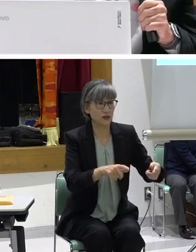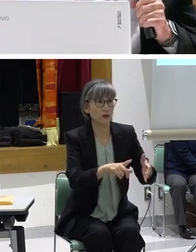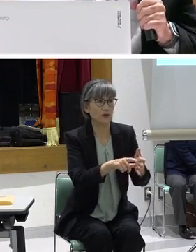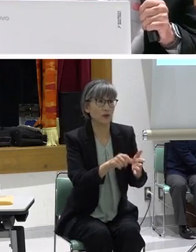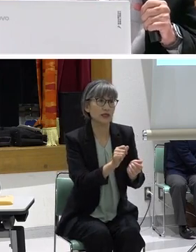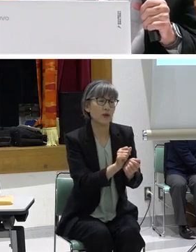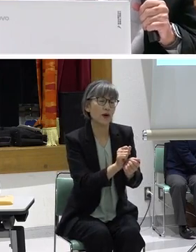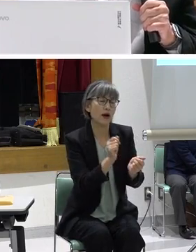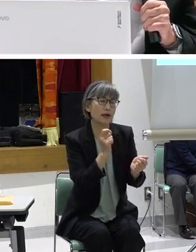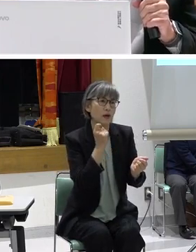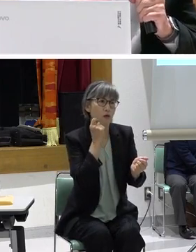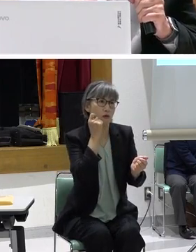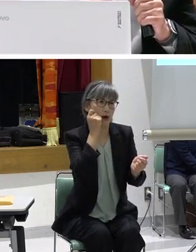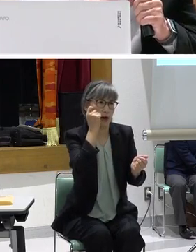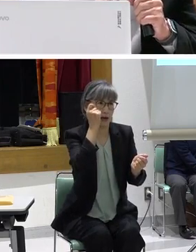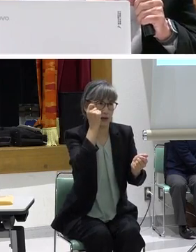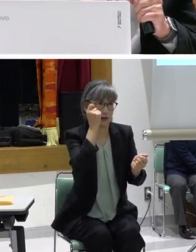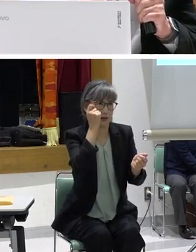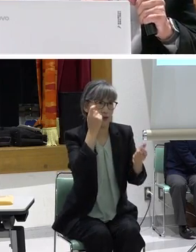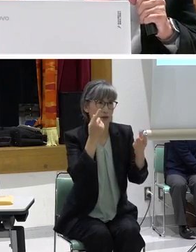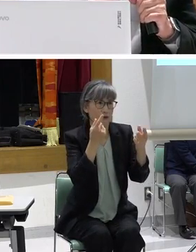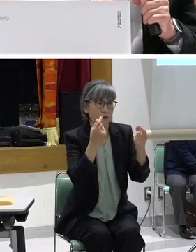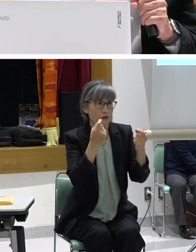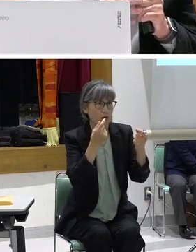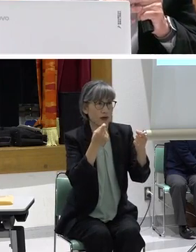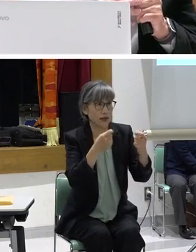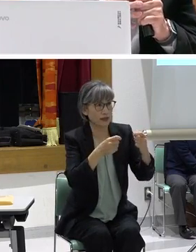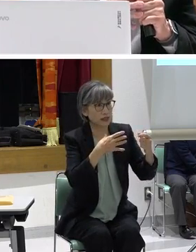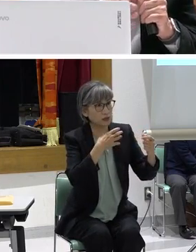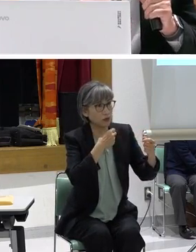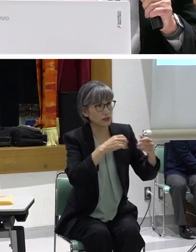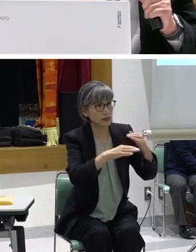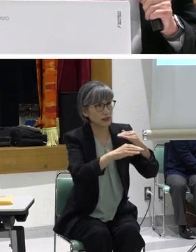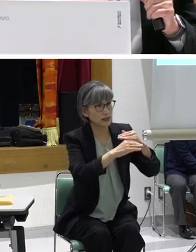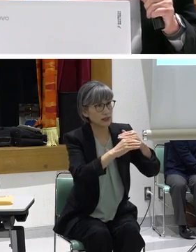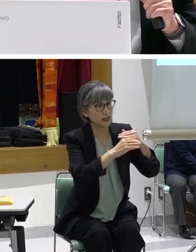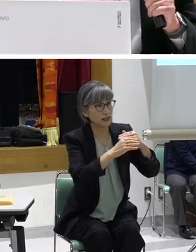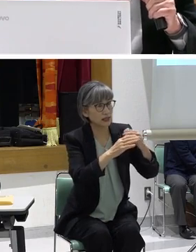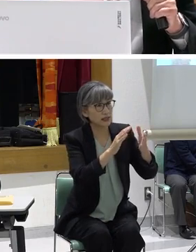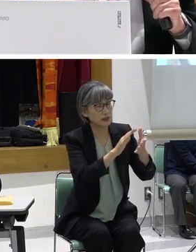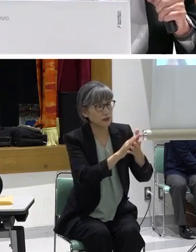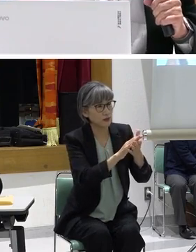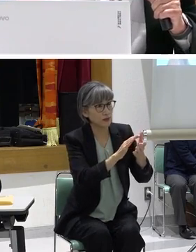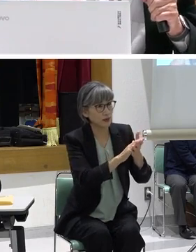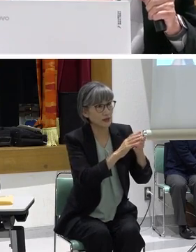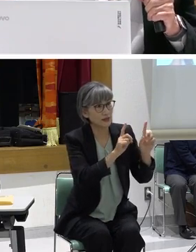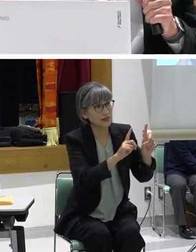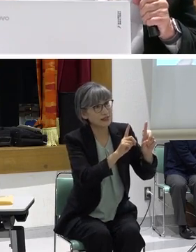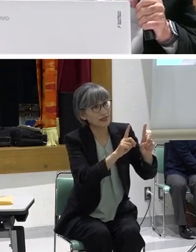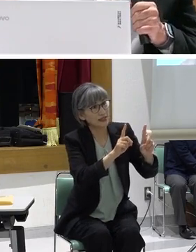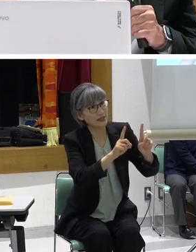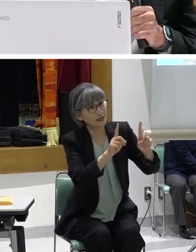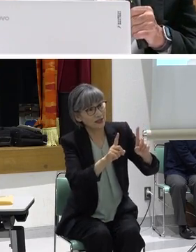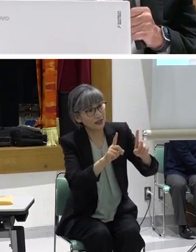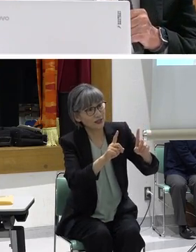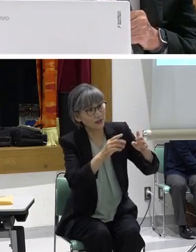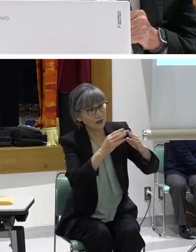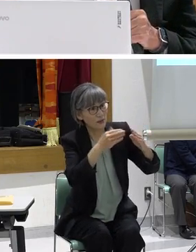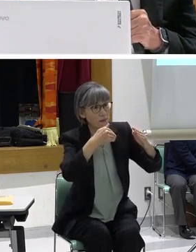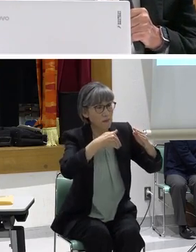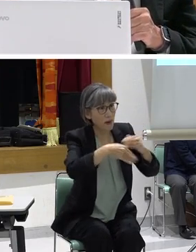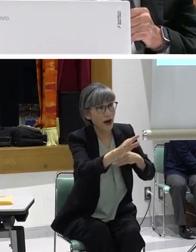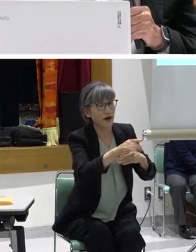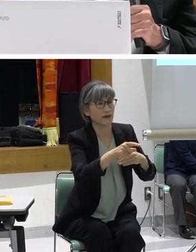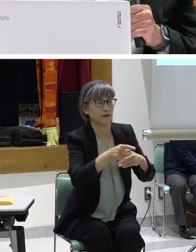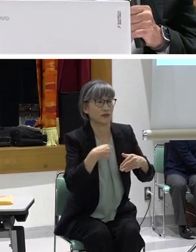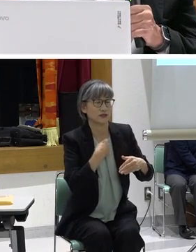じ年代の友達と一緒に街に出るっていうのがすごく自分の世界を広げるきっかけだったなという